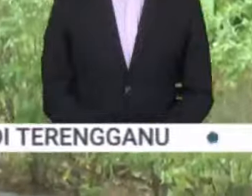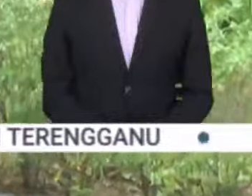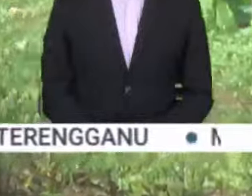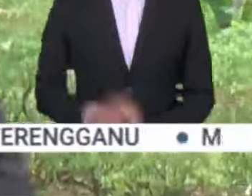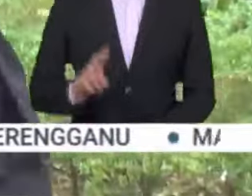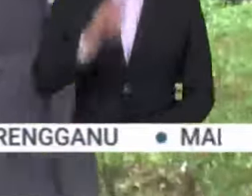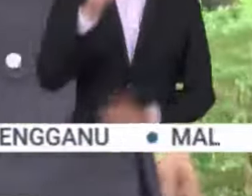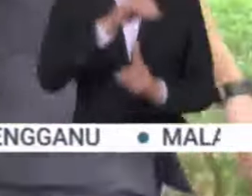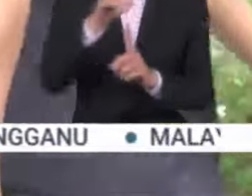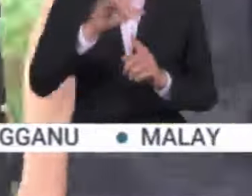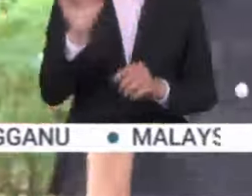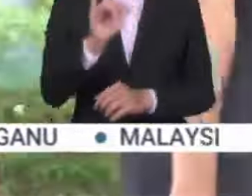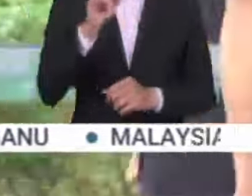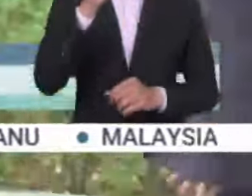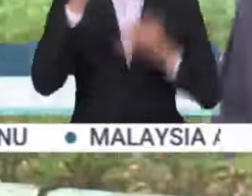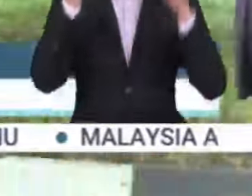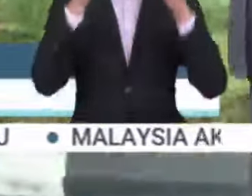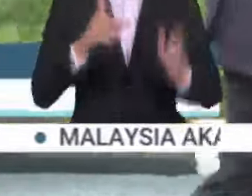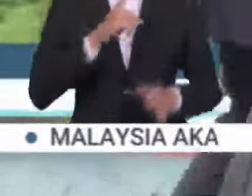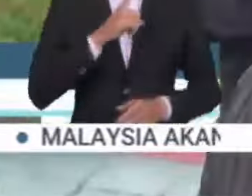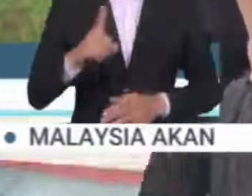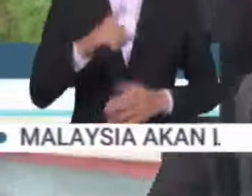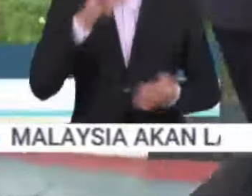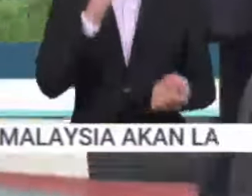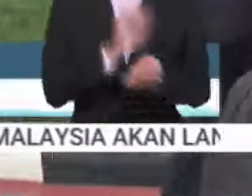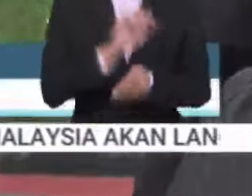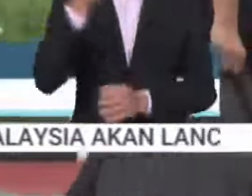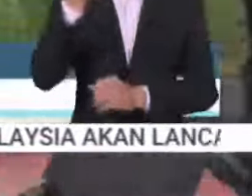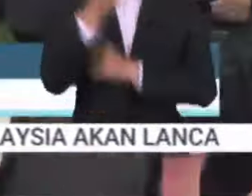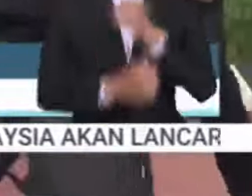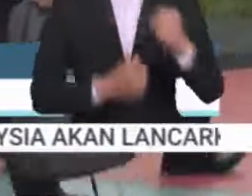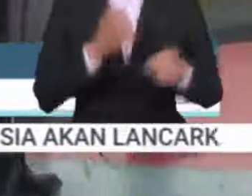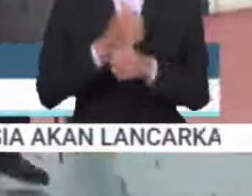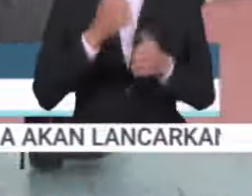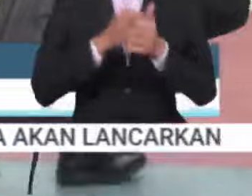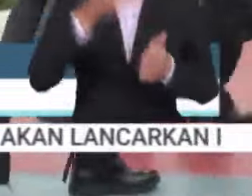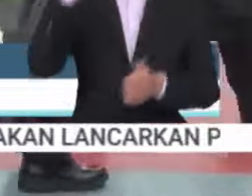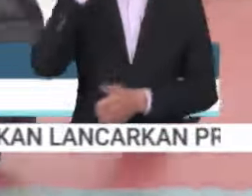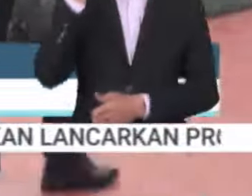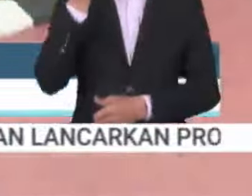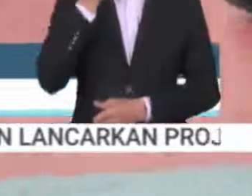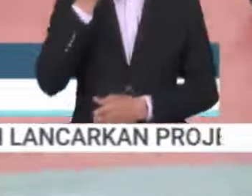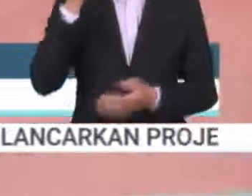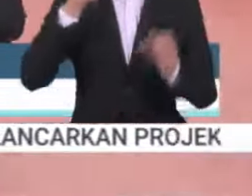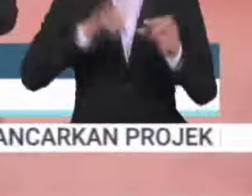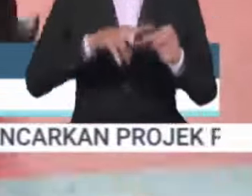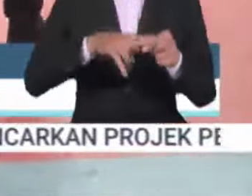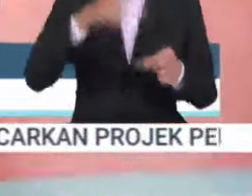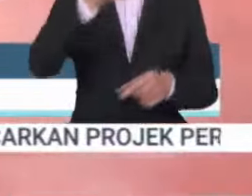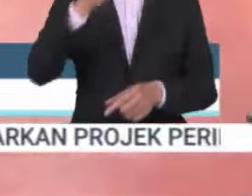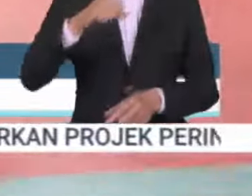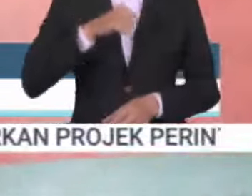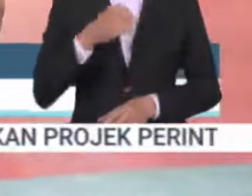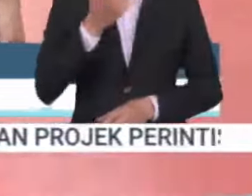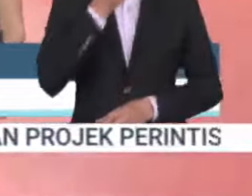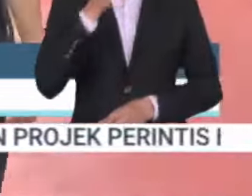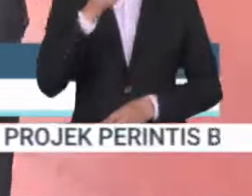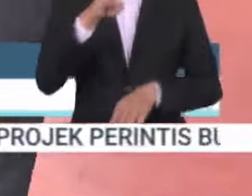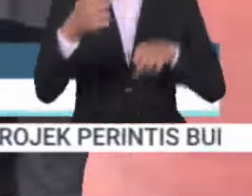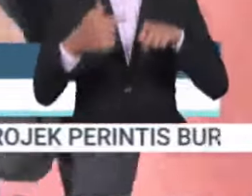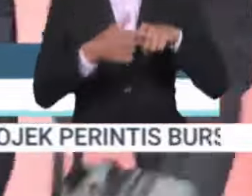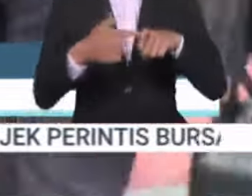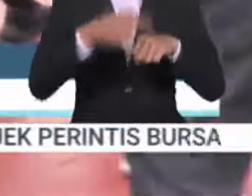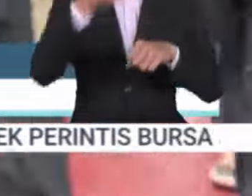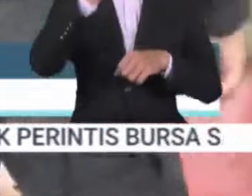Dalam perkembangan sama, seorang guru agama dihukum penjara 10 tahun oleh Mahkamah Session Klang selepas mengaku bersalah atas 4